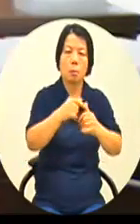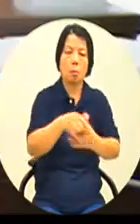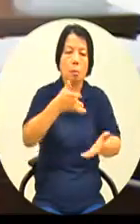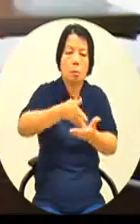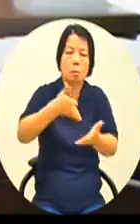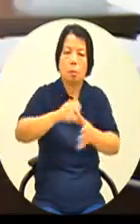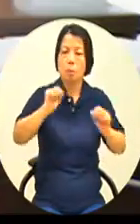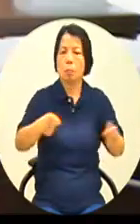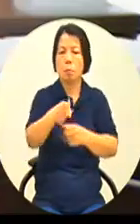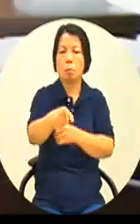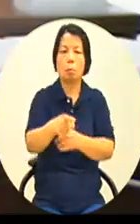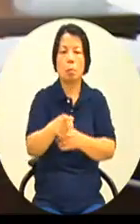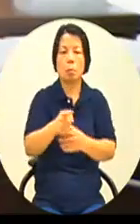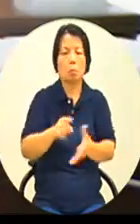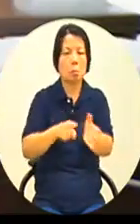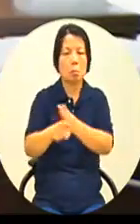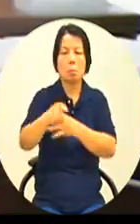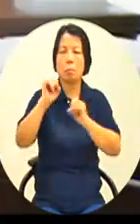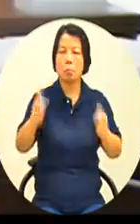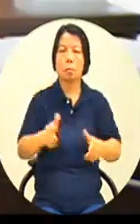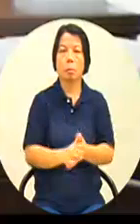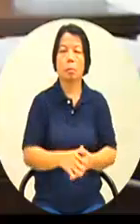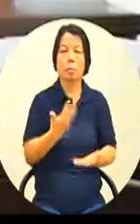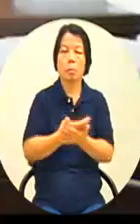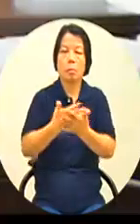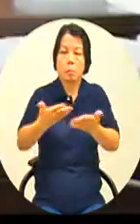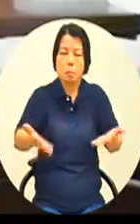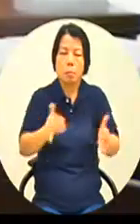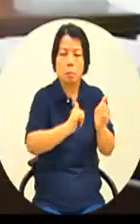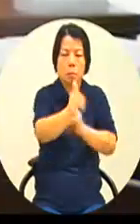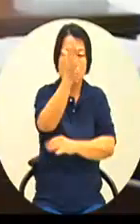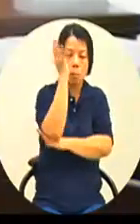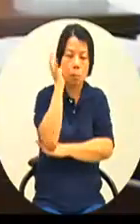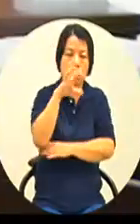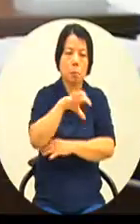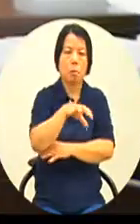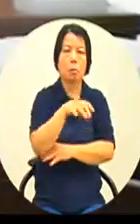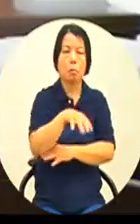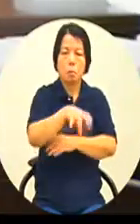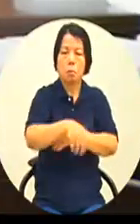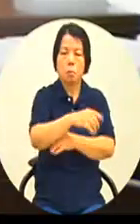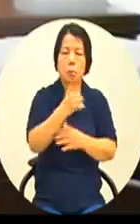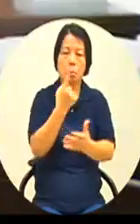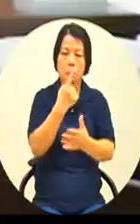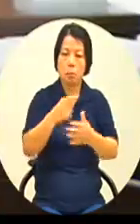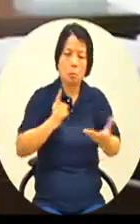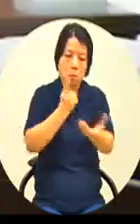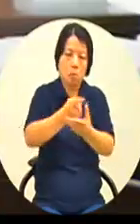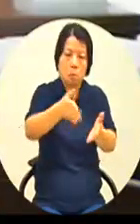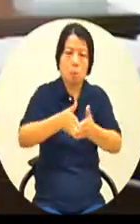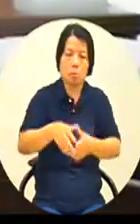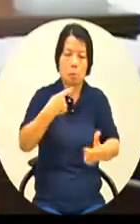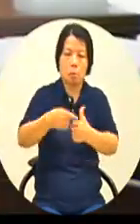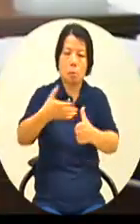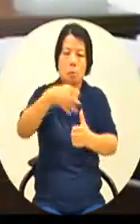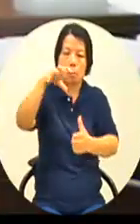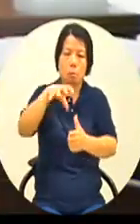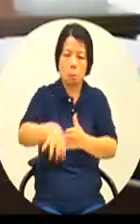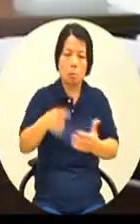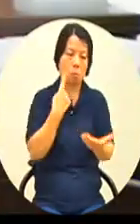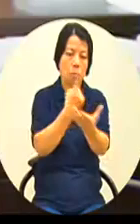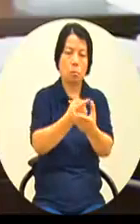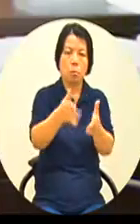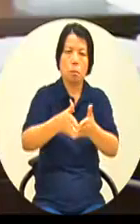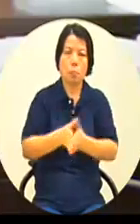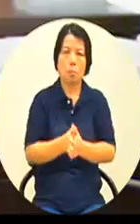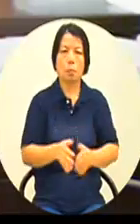的强项，那怎么办？民政局绝对都不能缺席，教育局绝对不能缺席。为